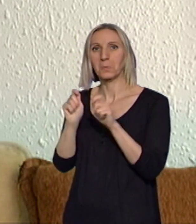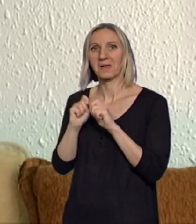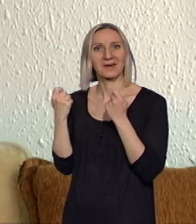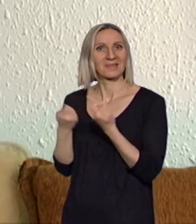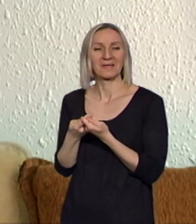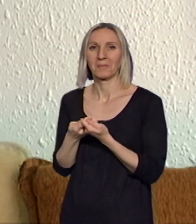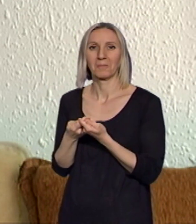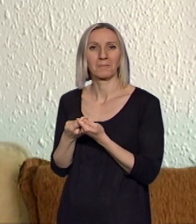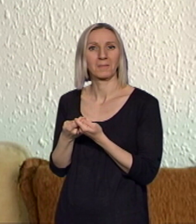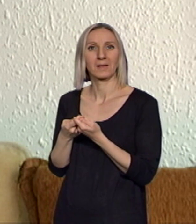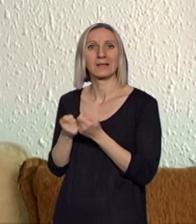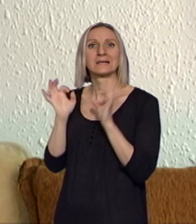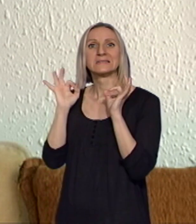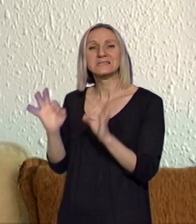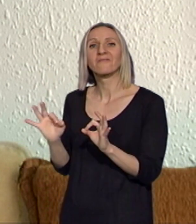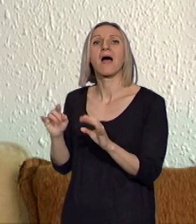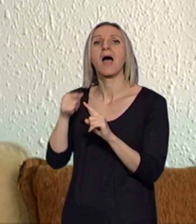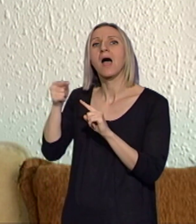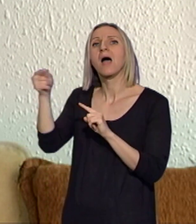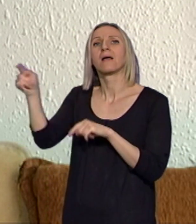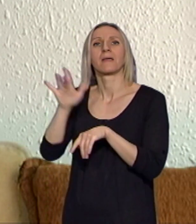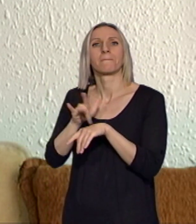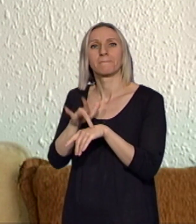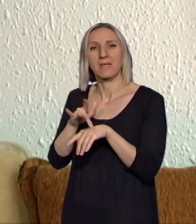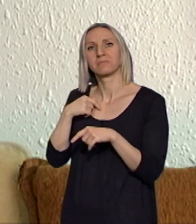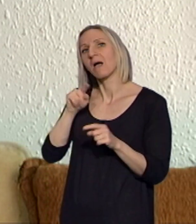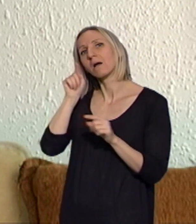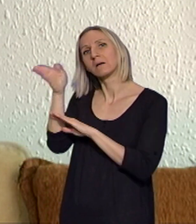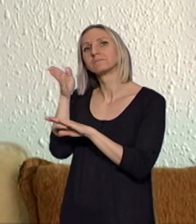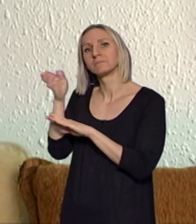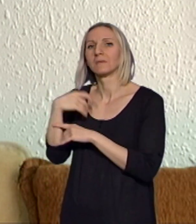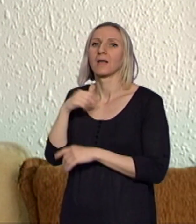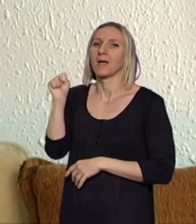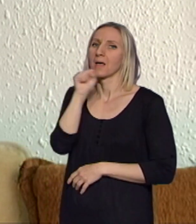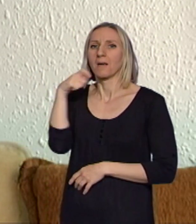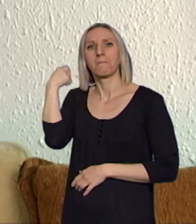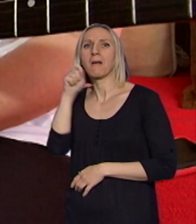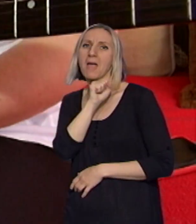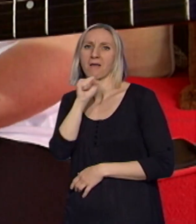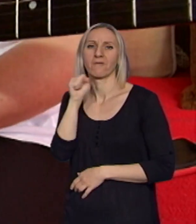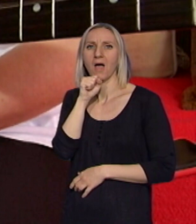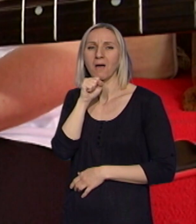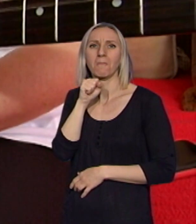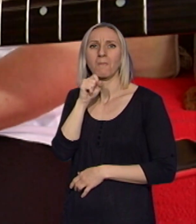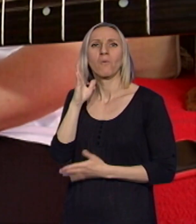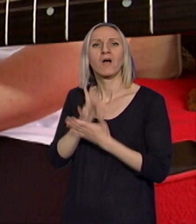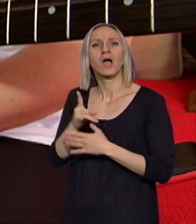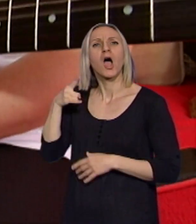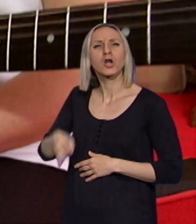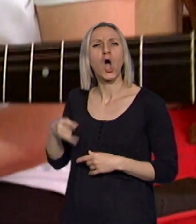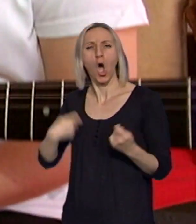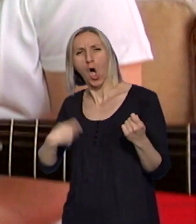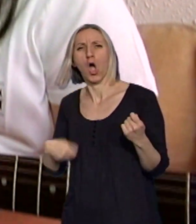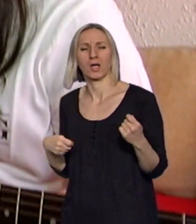mi tamo petkom idemo da pevamo rokove pesme. Koji su ti omiljeni